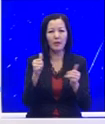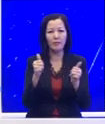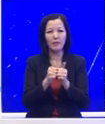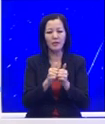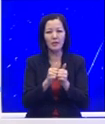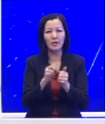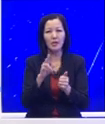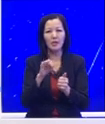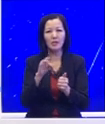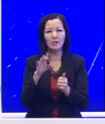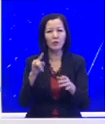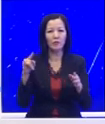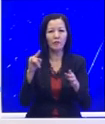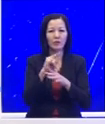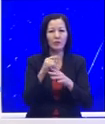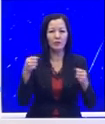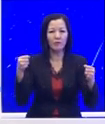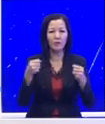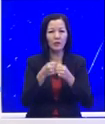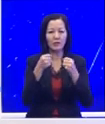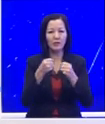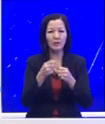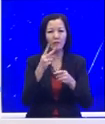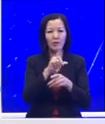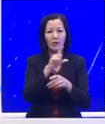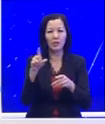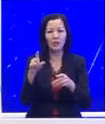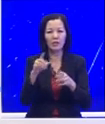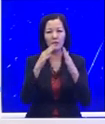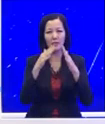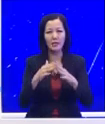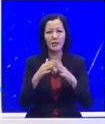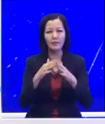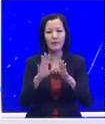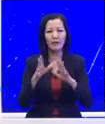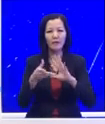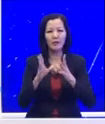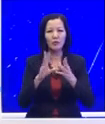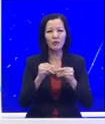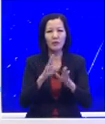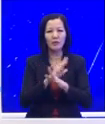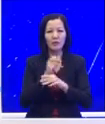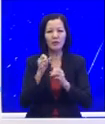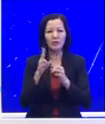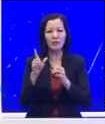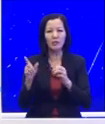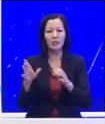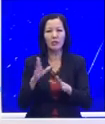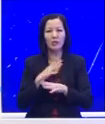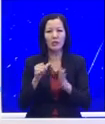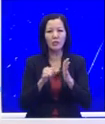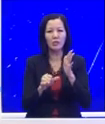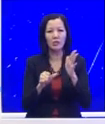Кызылту. Воздушное судно врезалось в строящееся двухэтажное здание. В результате погибло 12 человек, еще 66